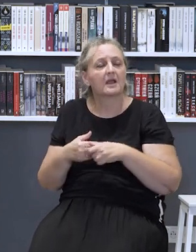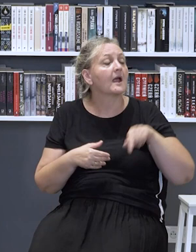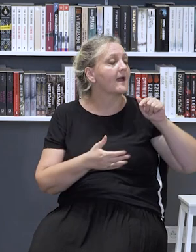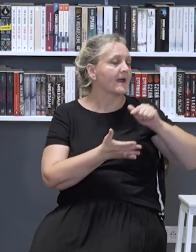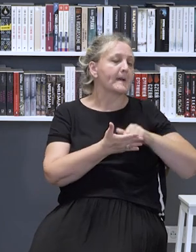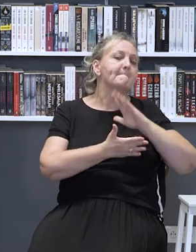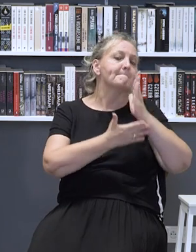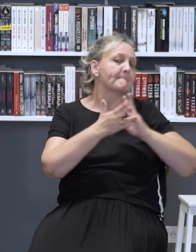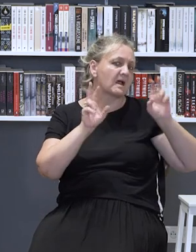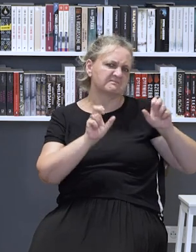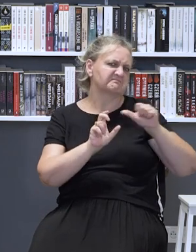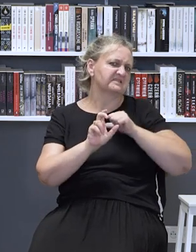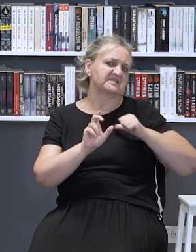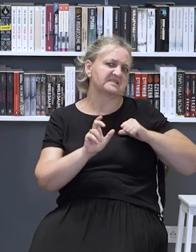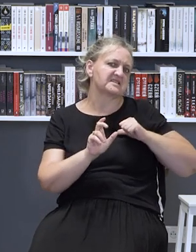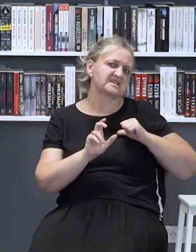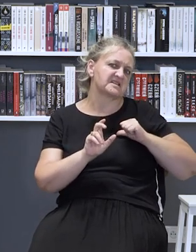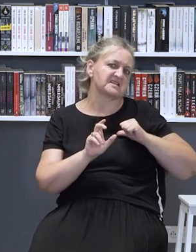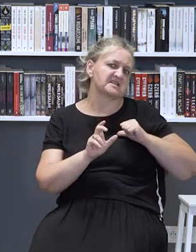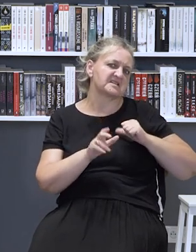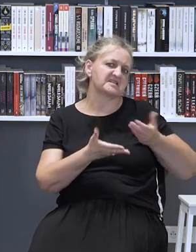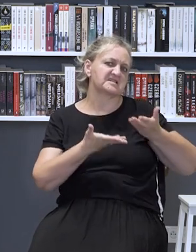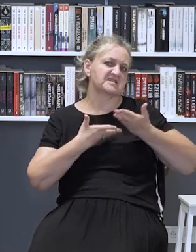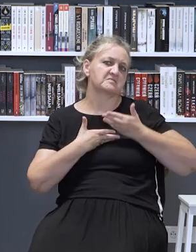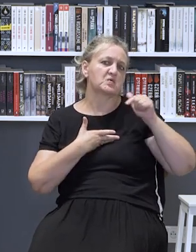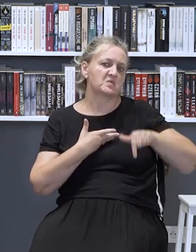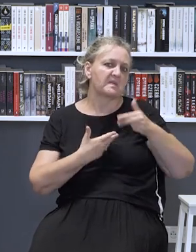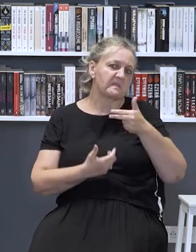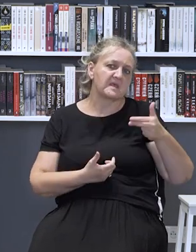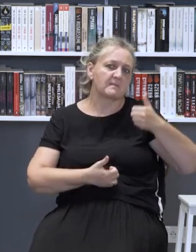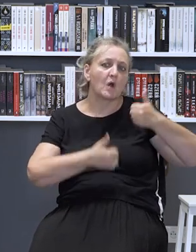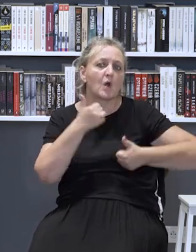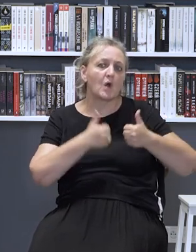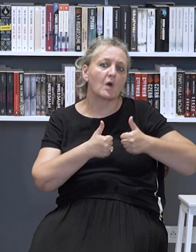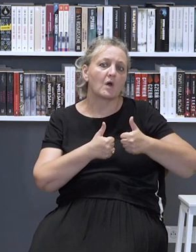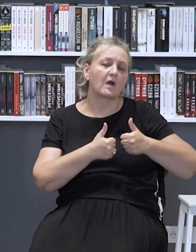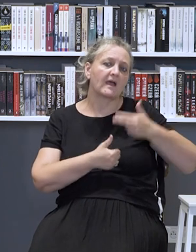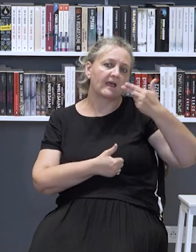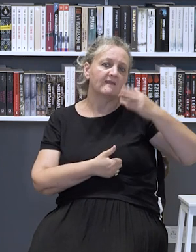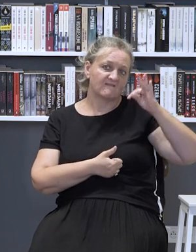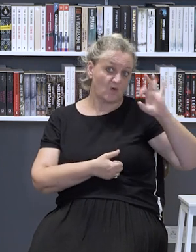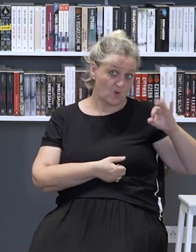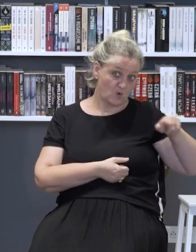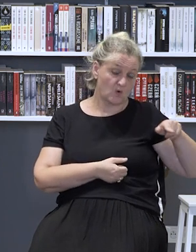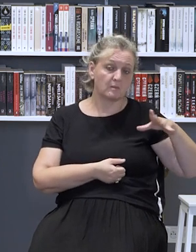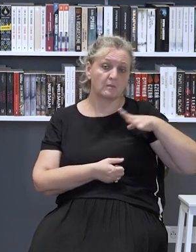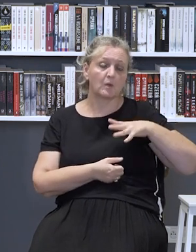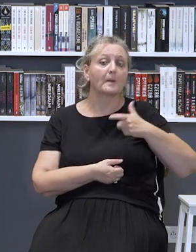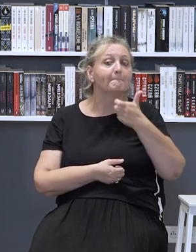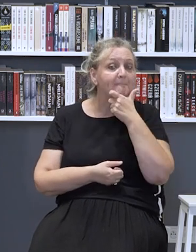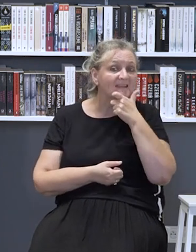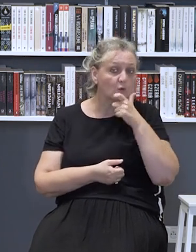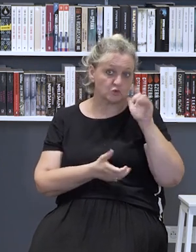Mapa trafiła do mnie sama, dlatego że tematem tego konkursu MFO była